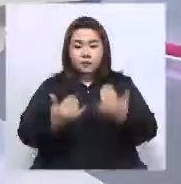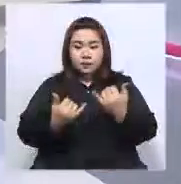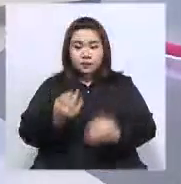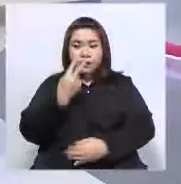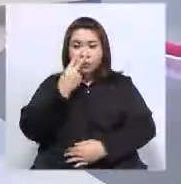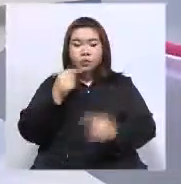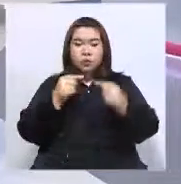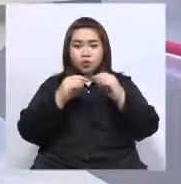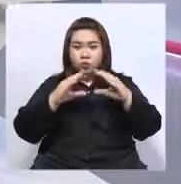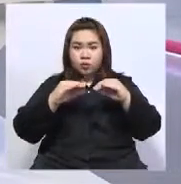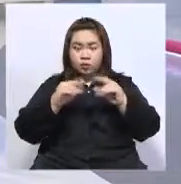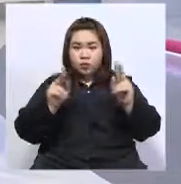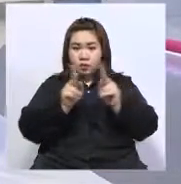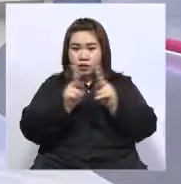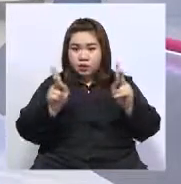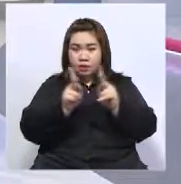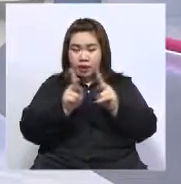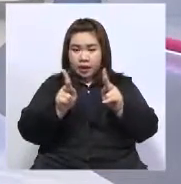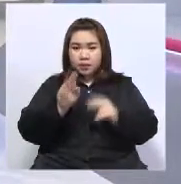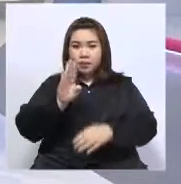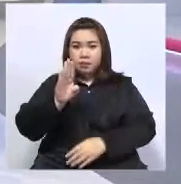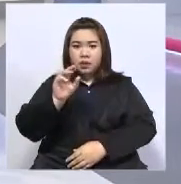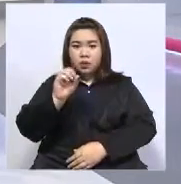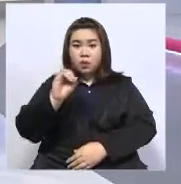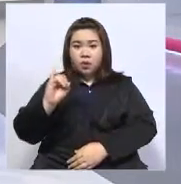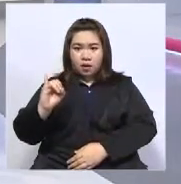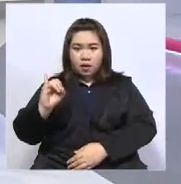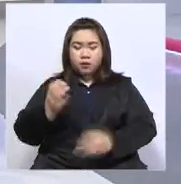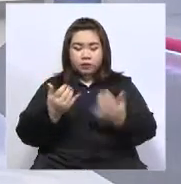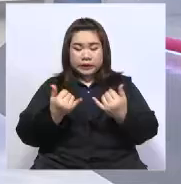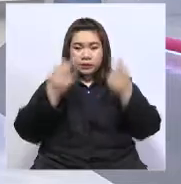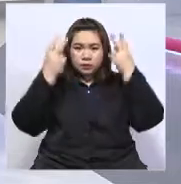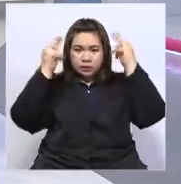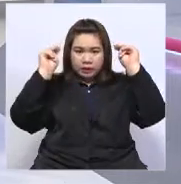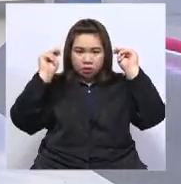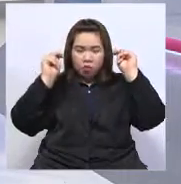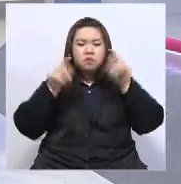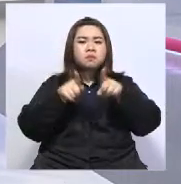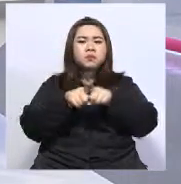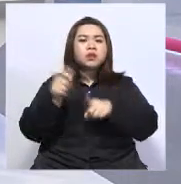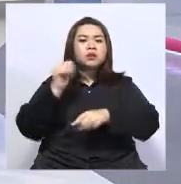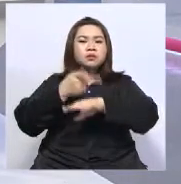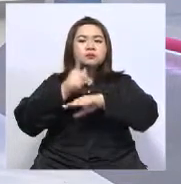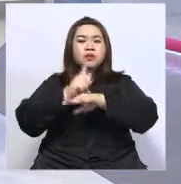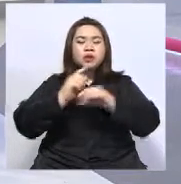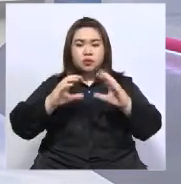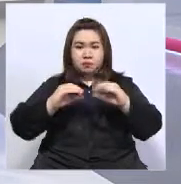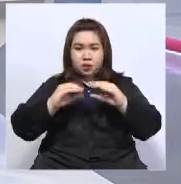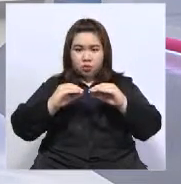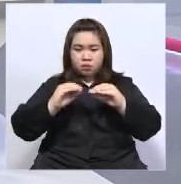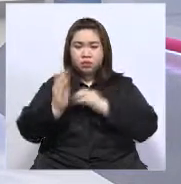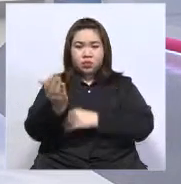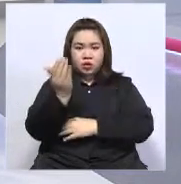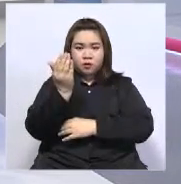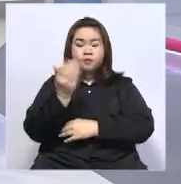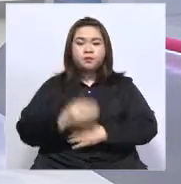มาติดตามการประชุมคณะกรรมการส่งเสริมการลงทุนหรือ BOI นะครับซึ่งวันนี้ท่านนายกรัฐมนตรีเช่นเคยนะครับนั่งหัวโต๊ะเป็นประธานการประชุมนะครับตั้ง